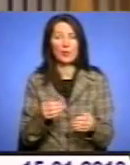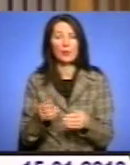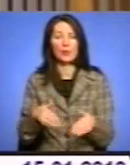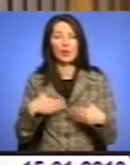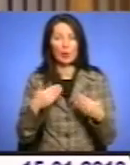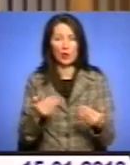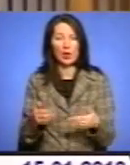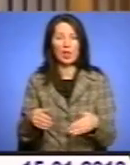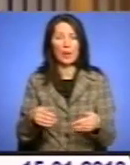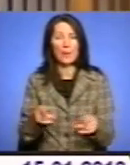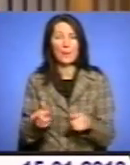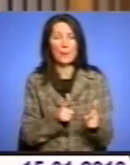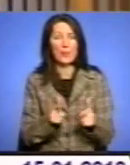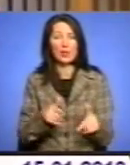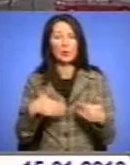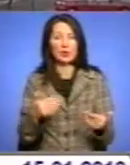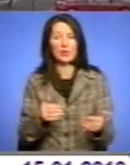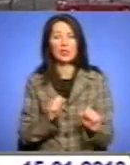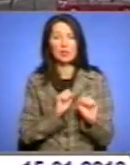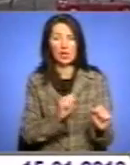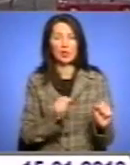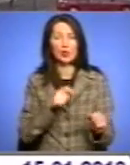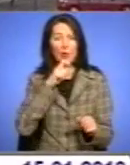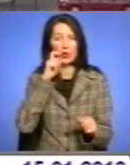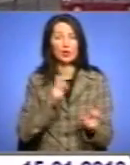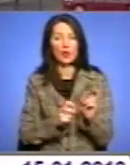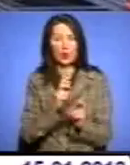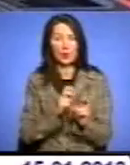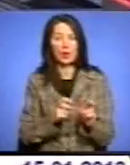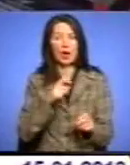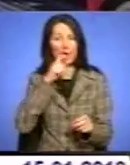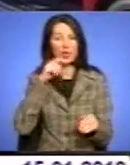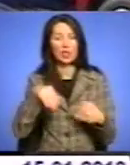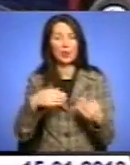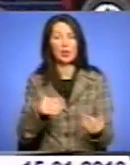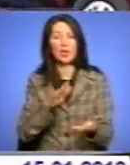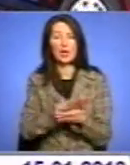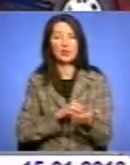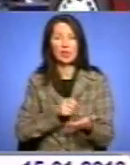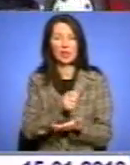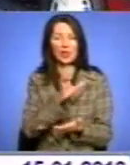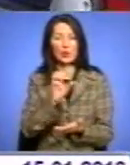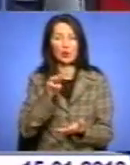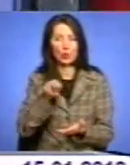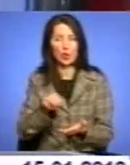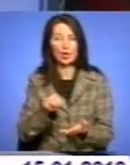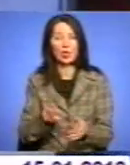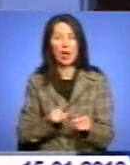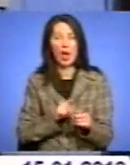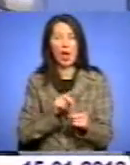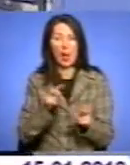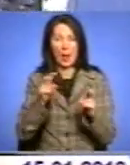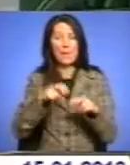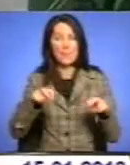вітчизняного виробника. У вересні минулого року Україна подала заявку до СОТ на перегляд митних тарифів по 371